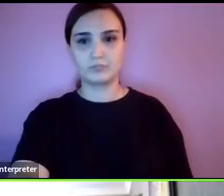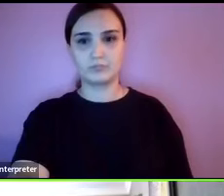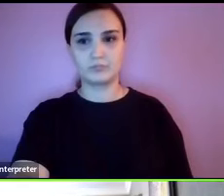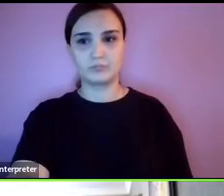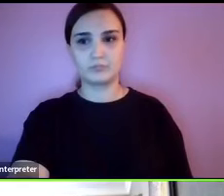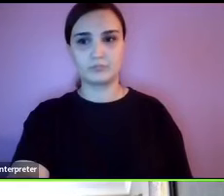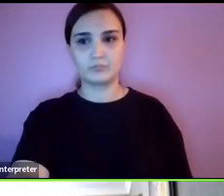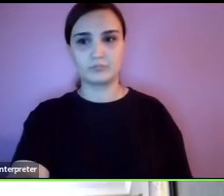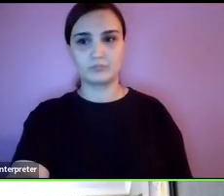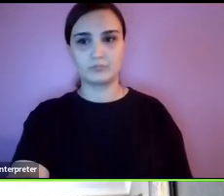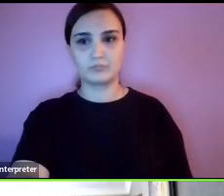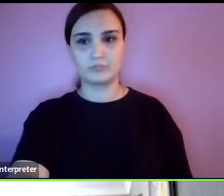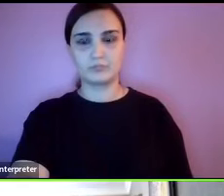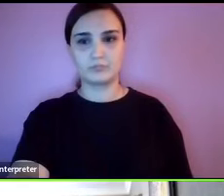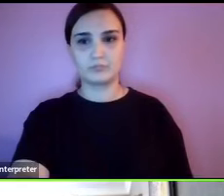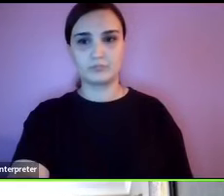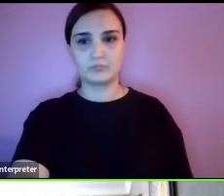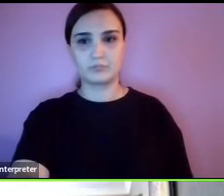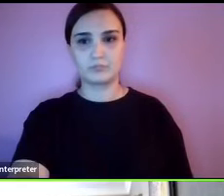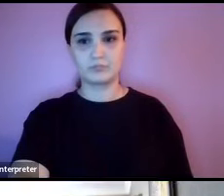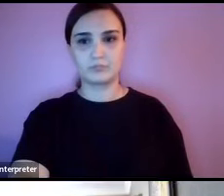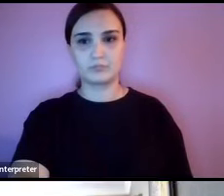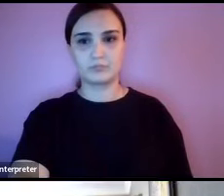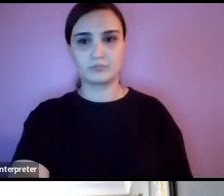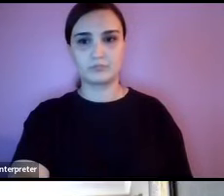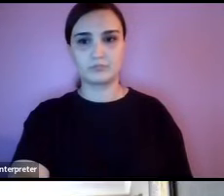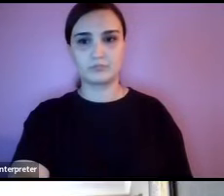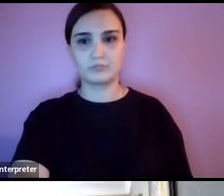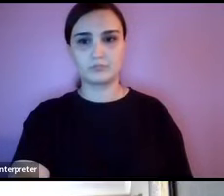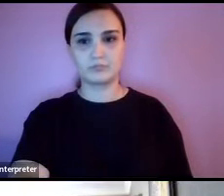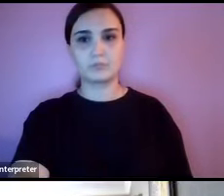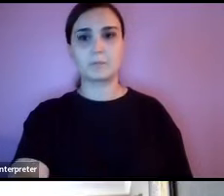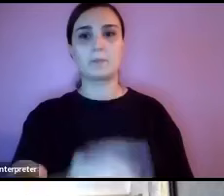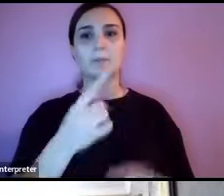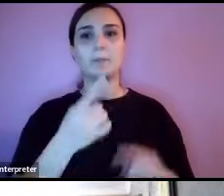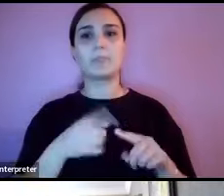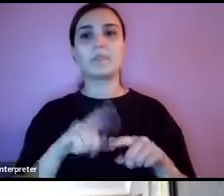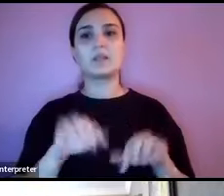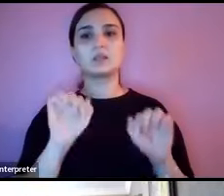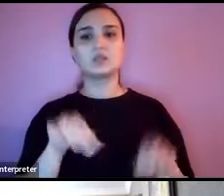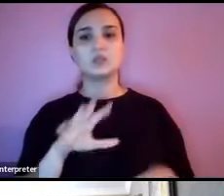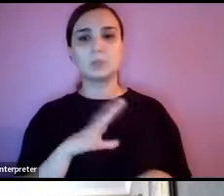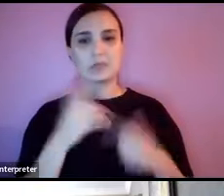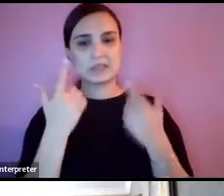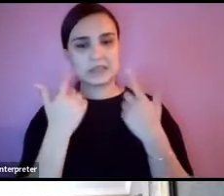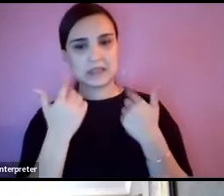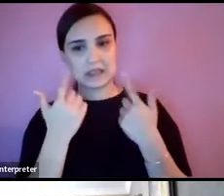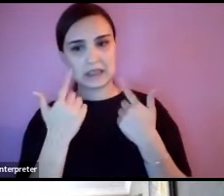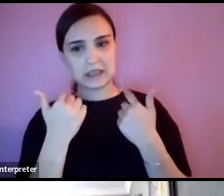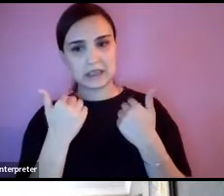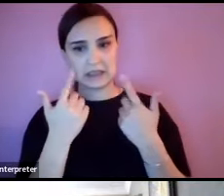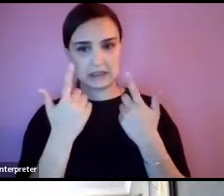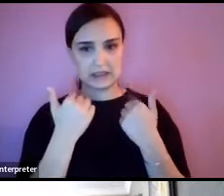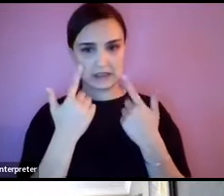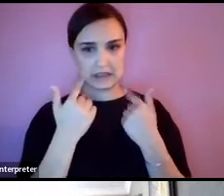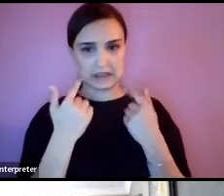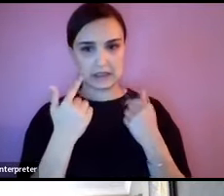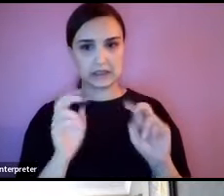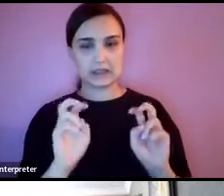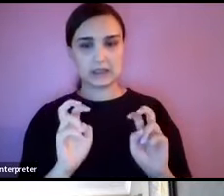that something else is going on. ანუ ეს შეიძლება იყოს ტირილი, ტირილი